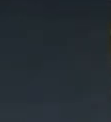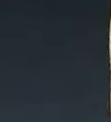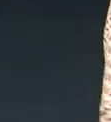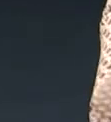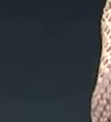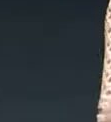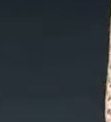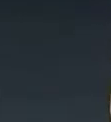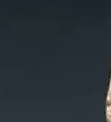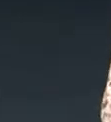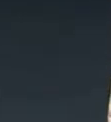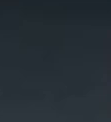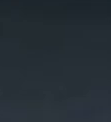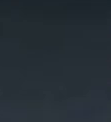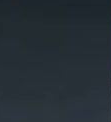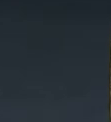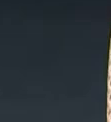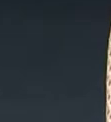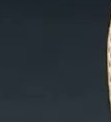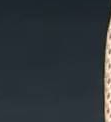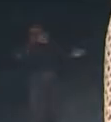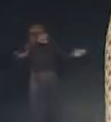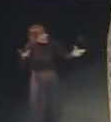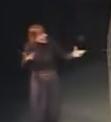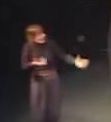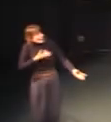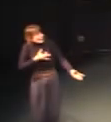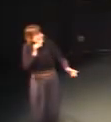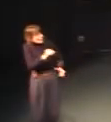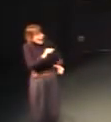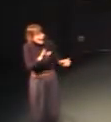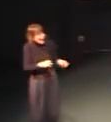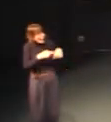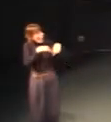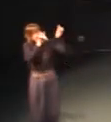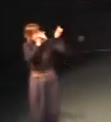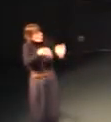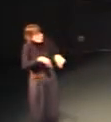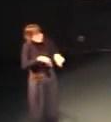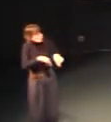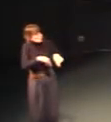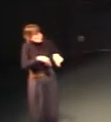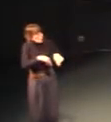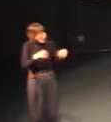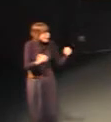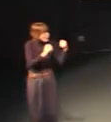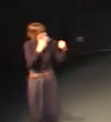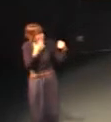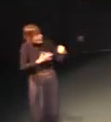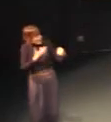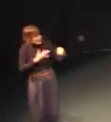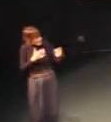parce que et peut-être qu'un jour on irait exploiter les ressources murray des activités humaines plus importantes sur le